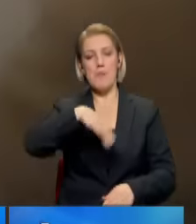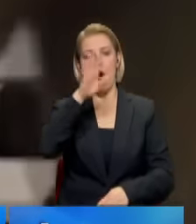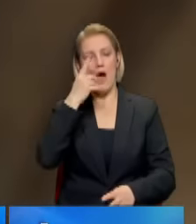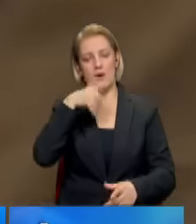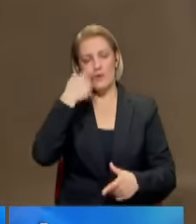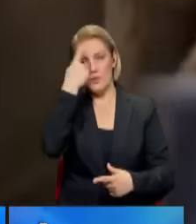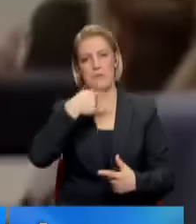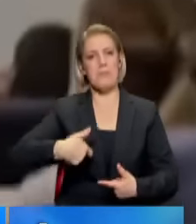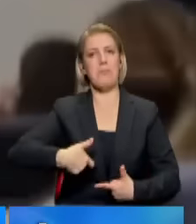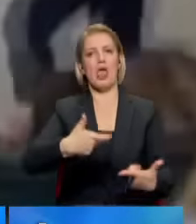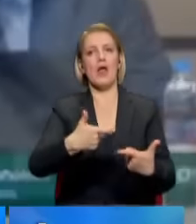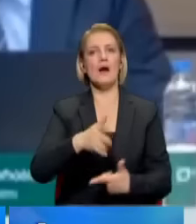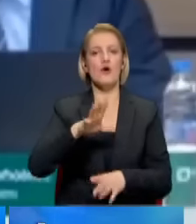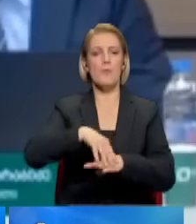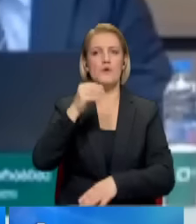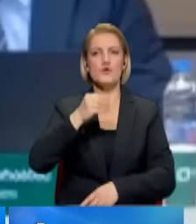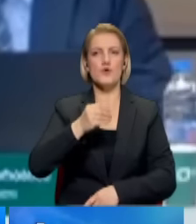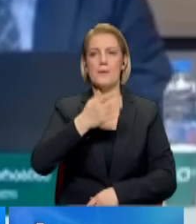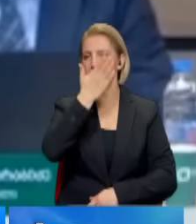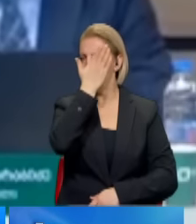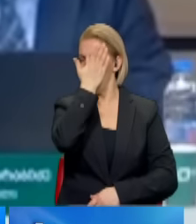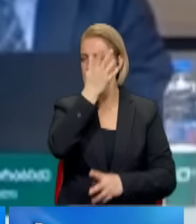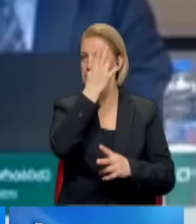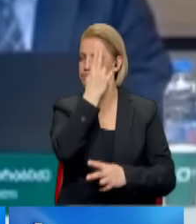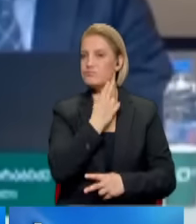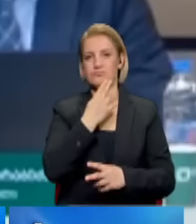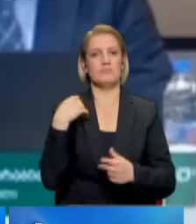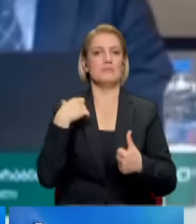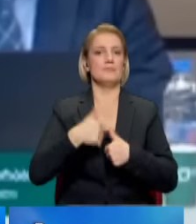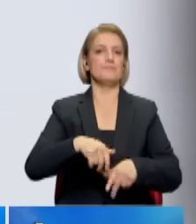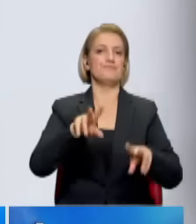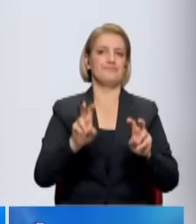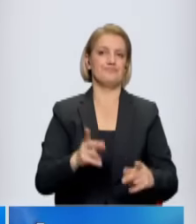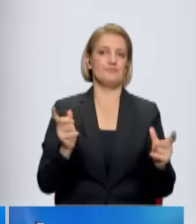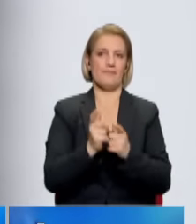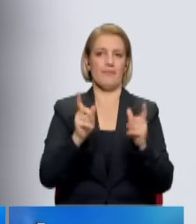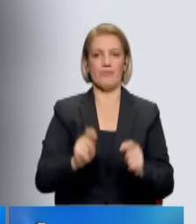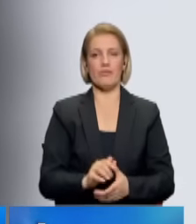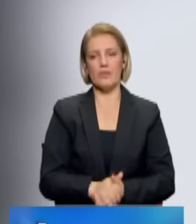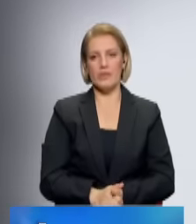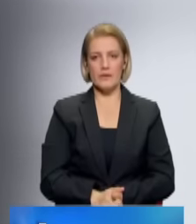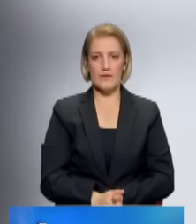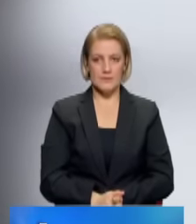fırlattı. Komisyon başkanı daha sonra sol gözü bantlı bir şekilde yeniden kürsüye çıktı.